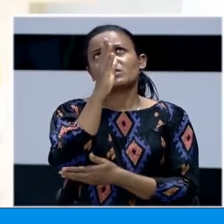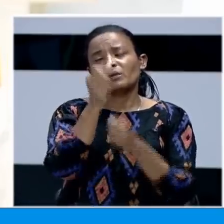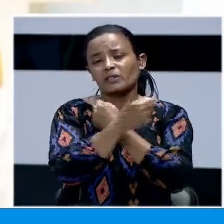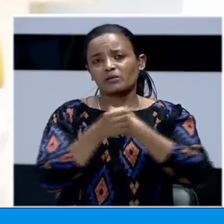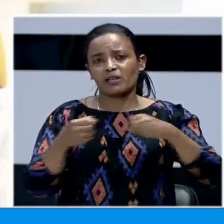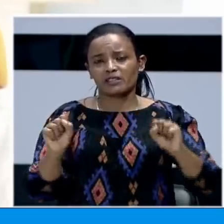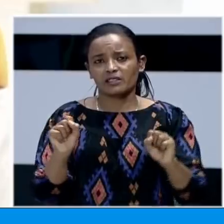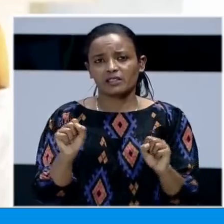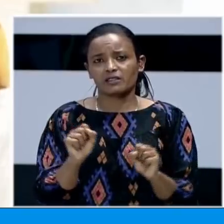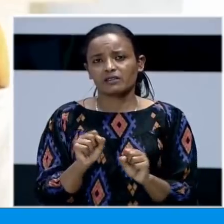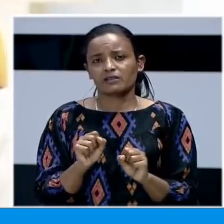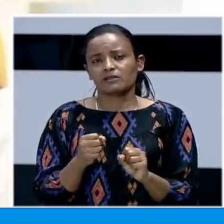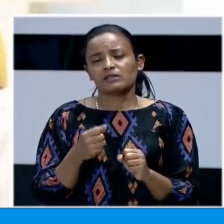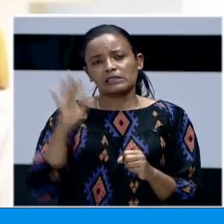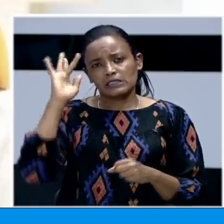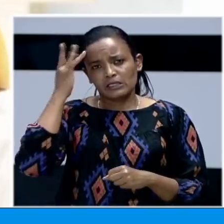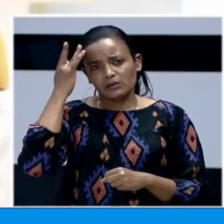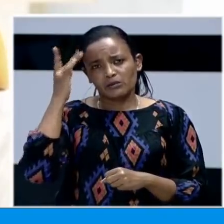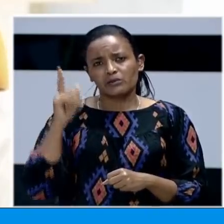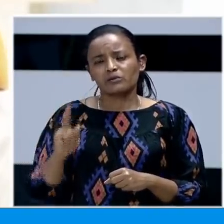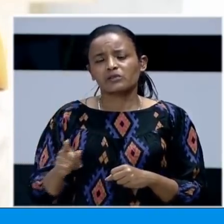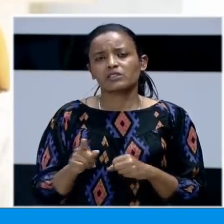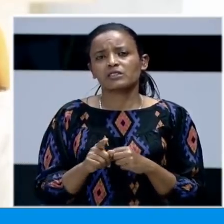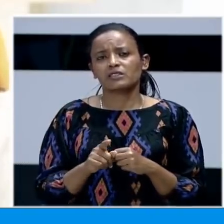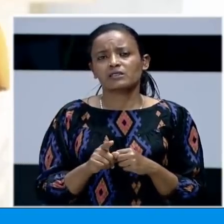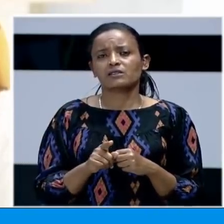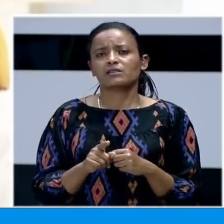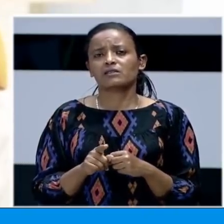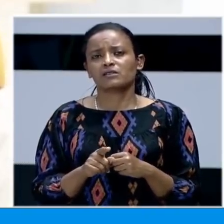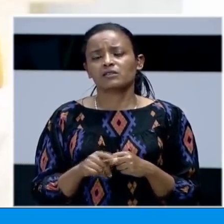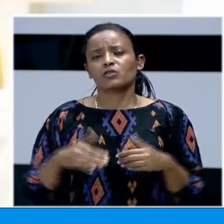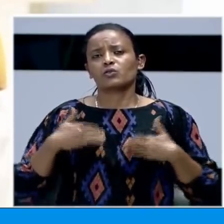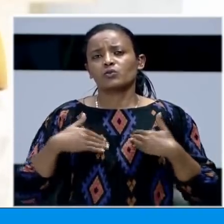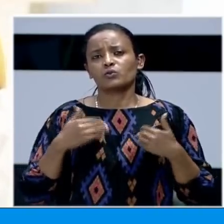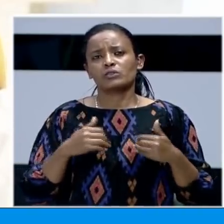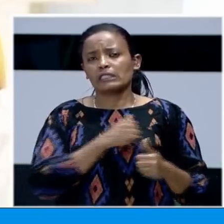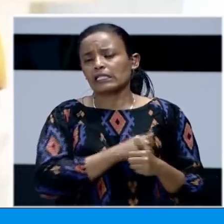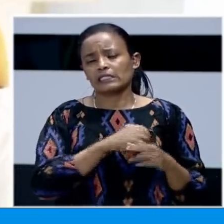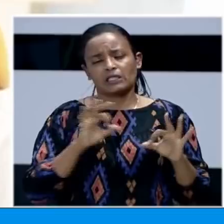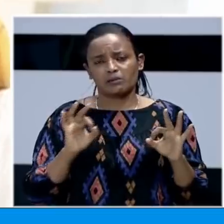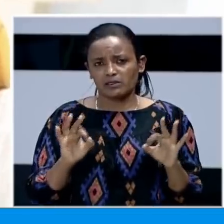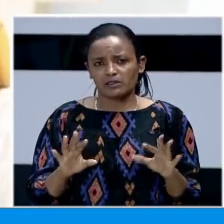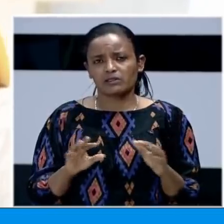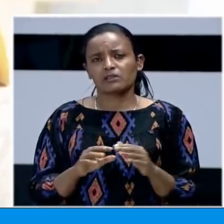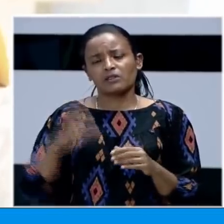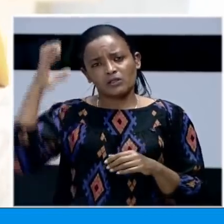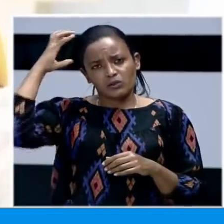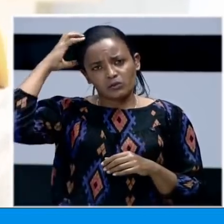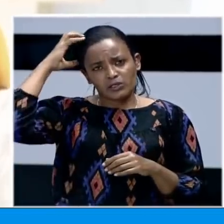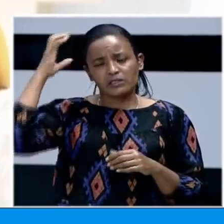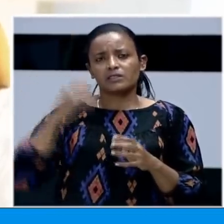قويتها تحمام زي بصور لو على يوم لسلنا به حجوساتنا حزن يبل ناي من قصتي